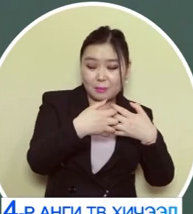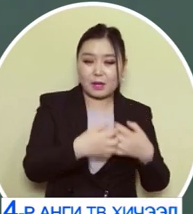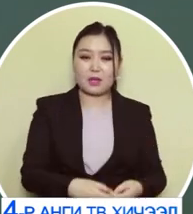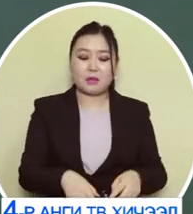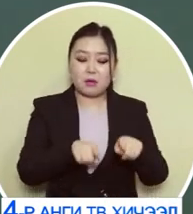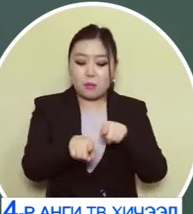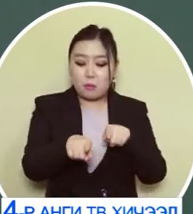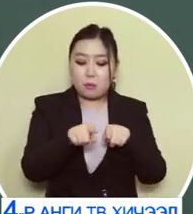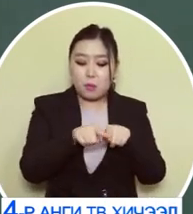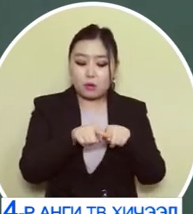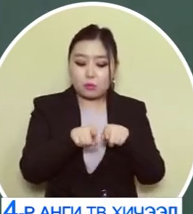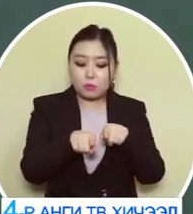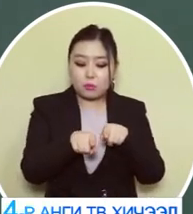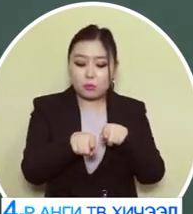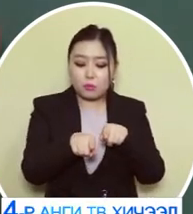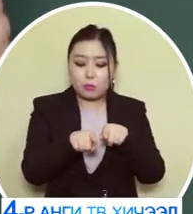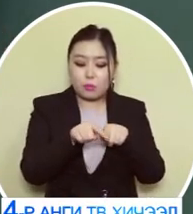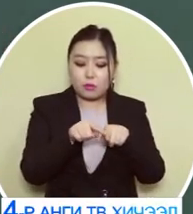Диодтың ұзын сирағын